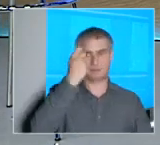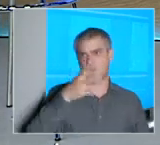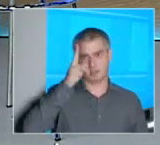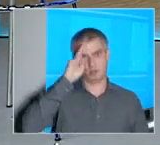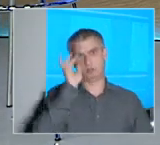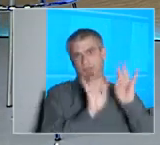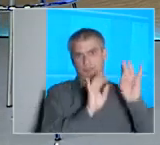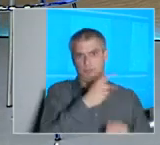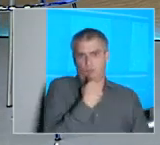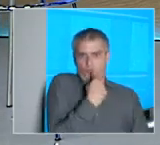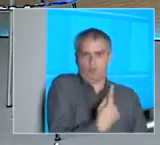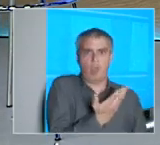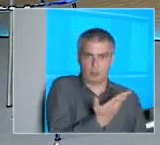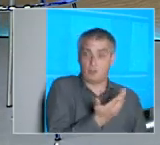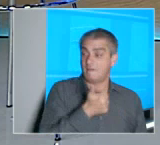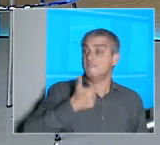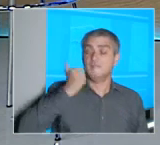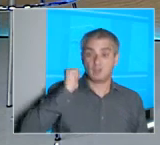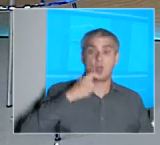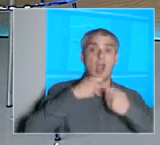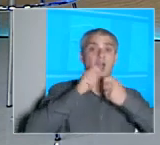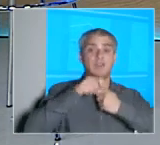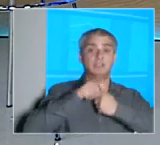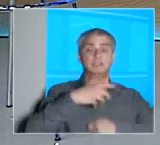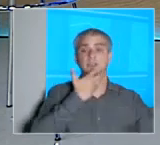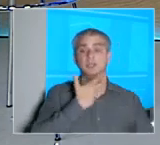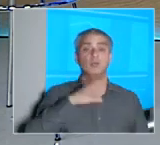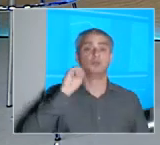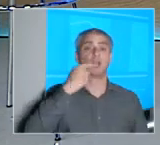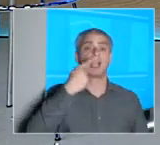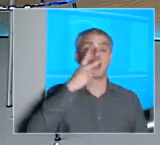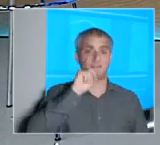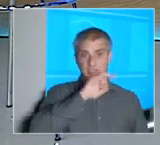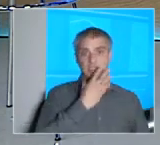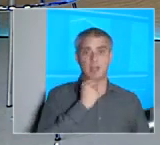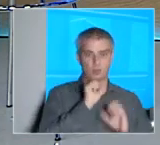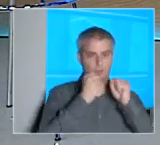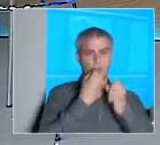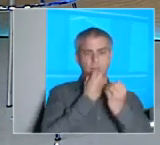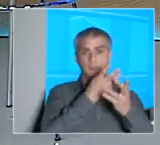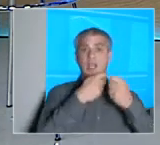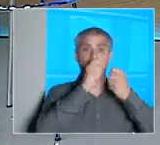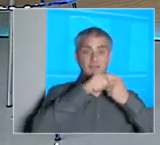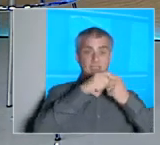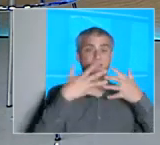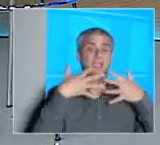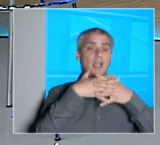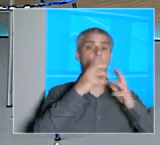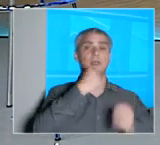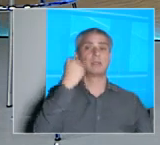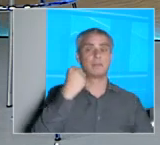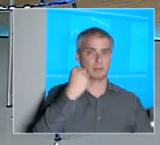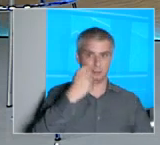אותו על ההתבטאויות הללו, ואמש גם חבר הכנסת משה גפני מיהדות התורה שלח מסר לחבר הכנסת מאחד מפלגות